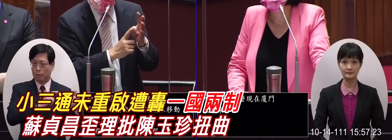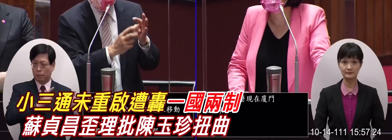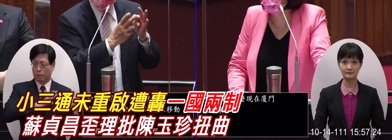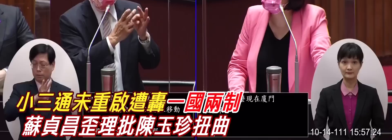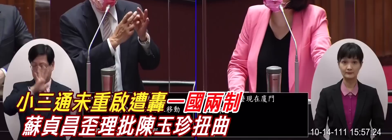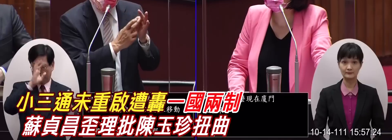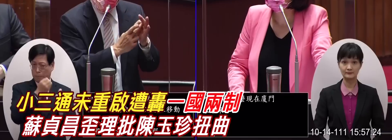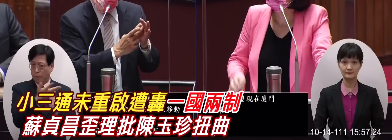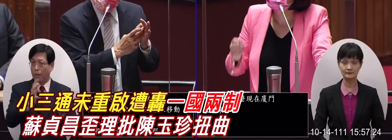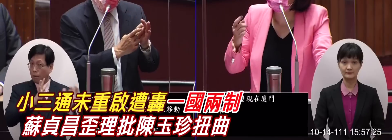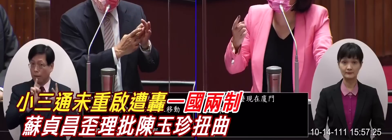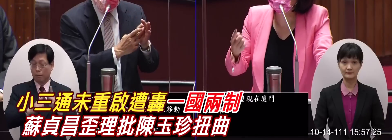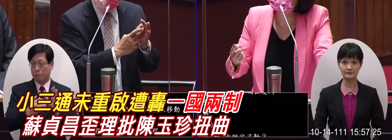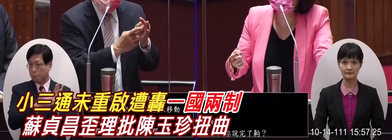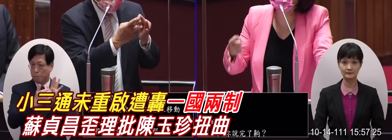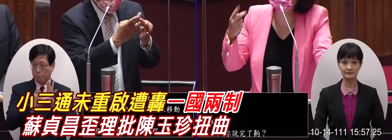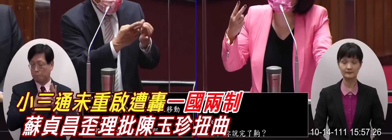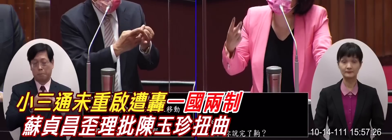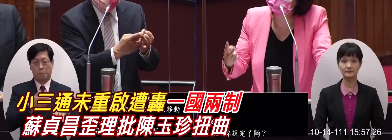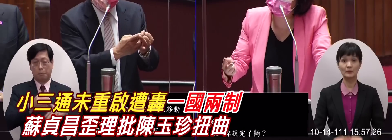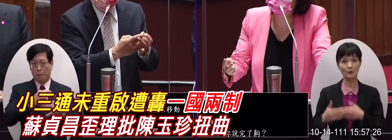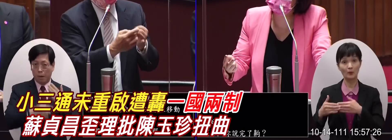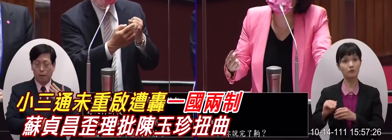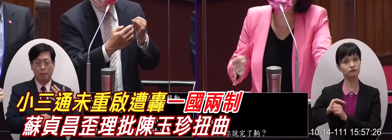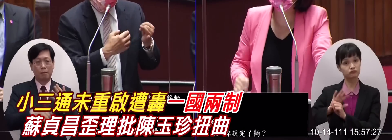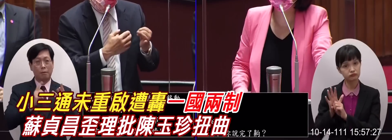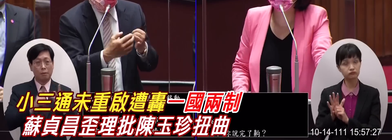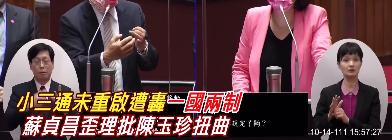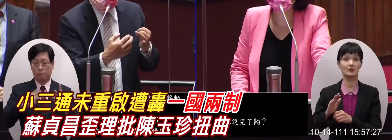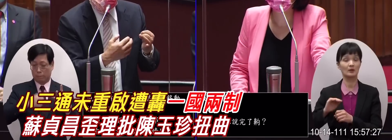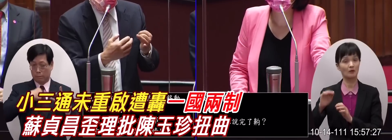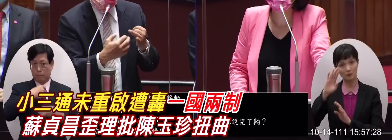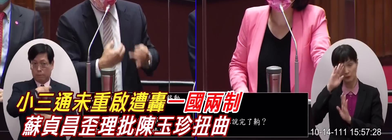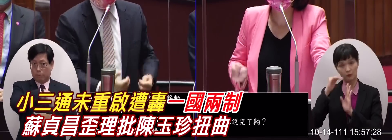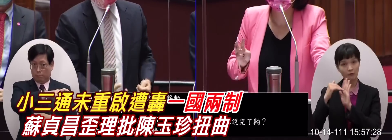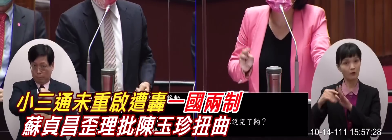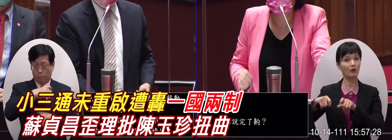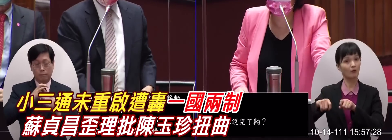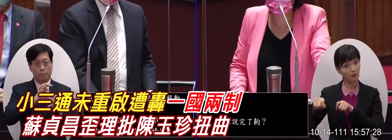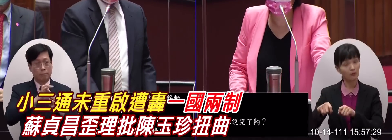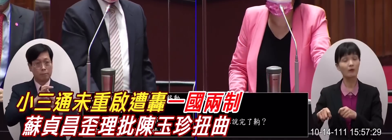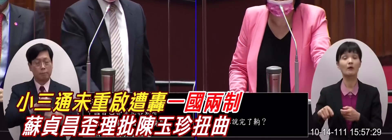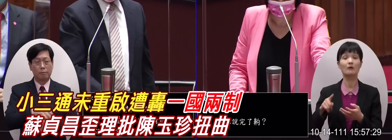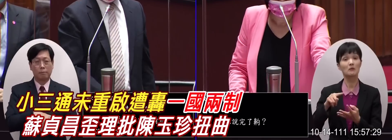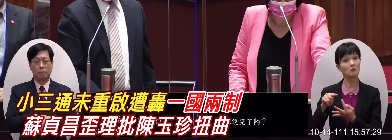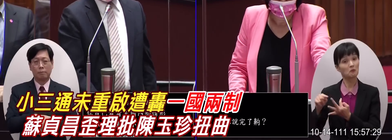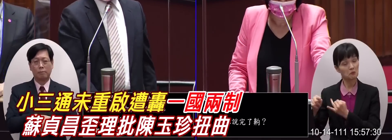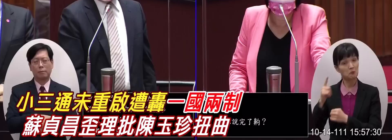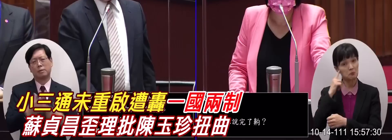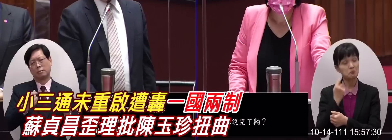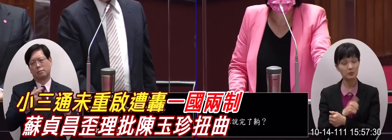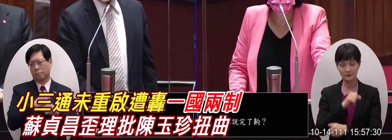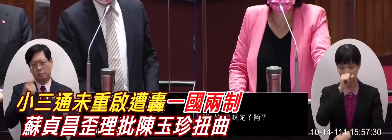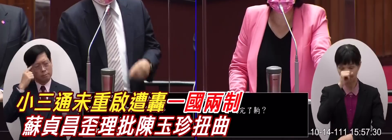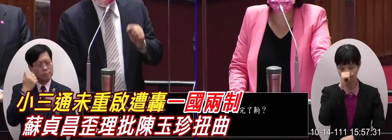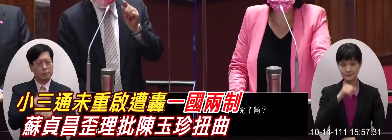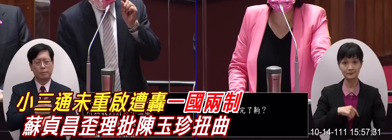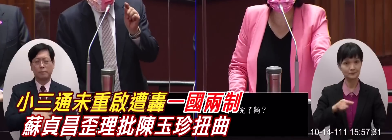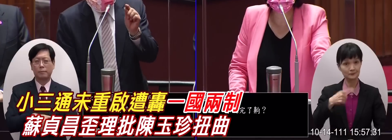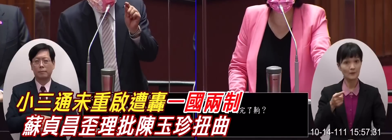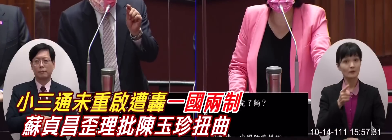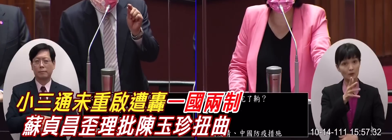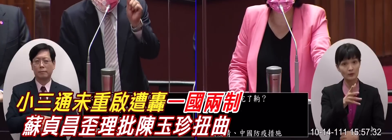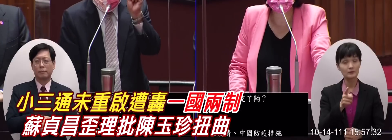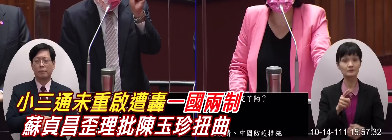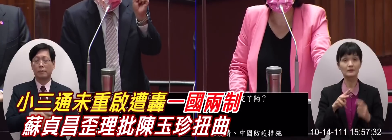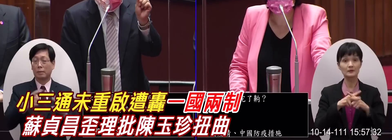情、中国的防疫措施、 中国的疫情、中国防疫措施、 两岸之间的关系， 好， 这都要考量。 好，那厦门，你知道小